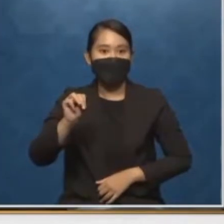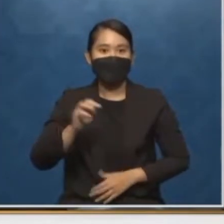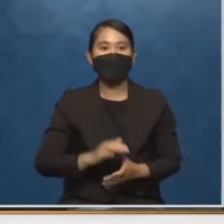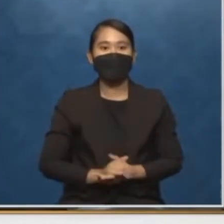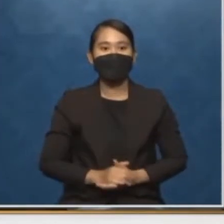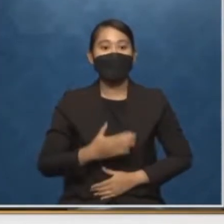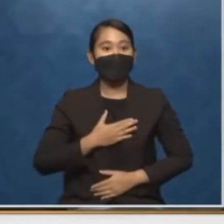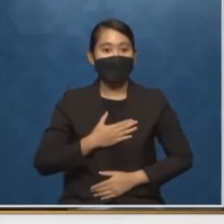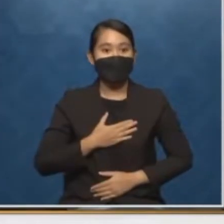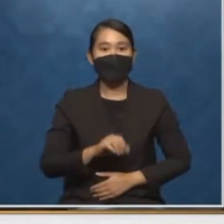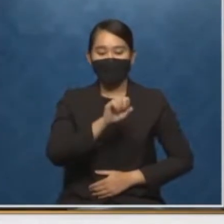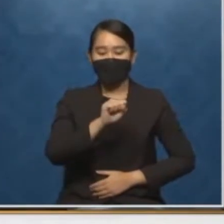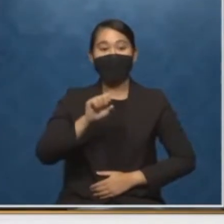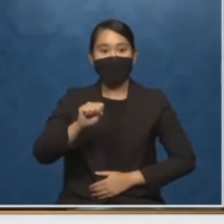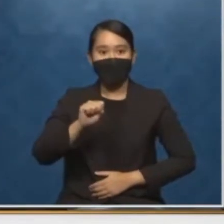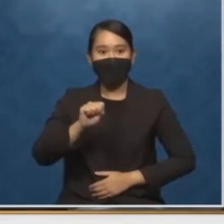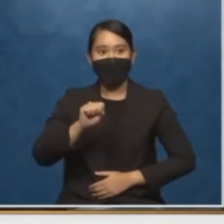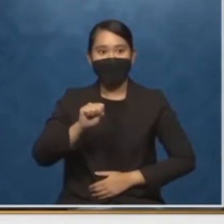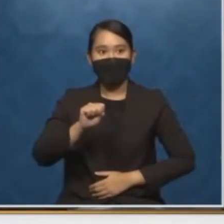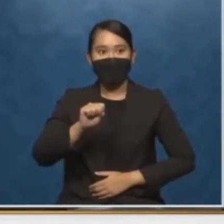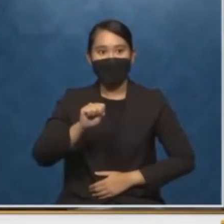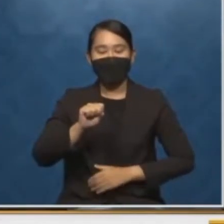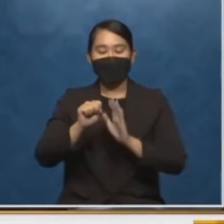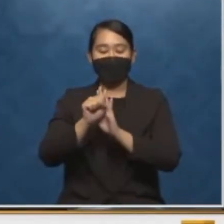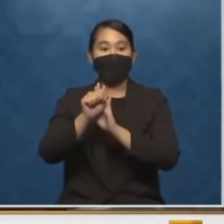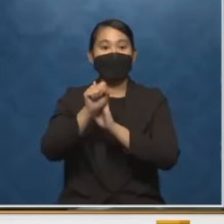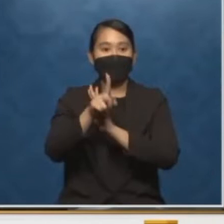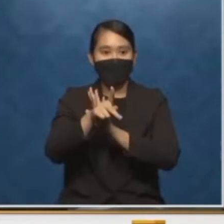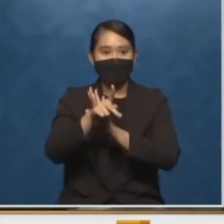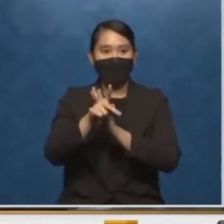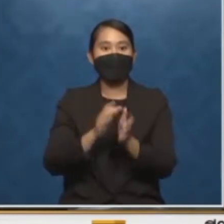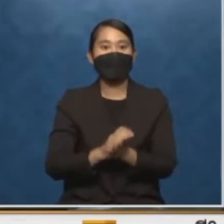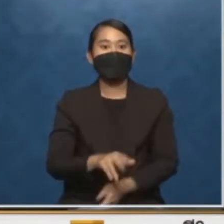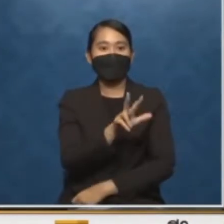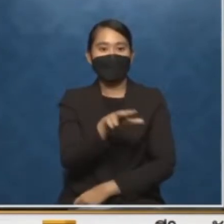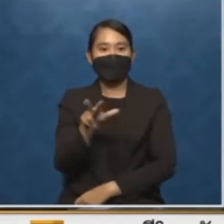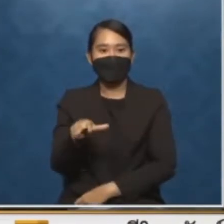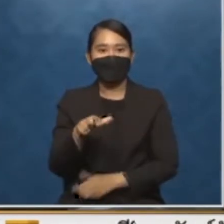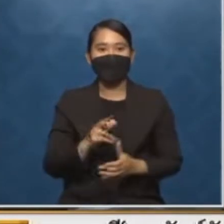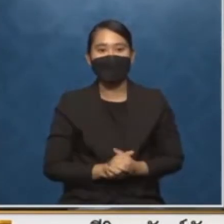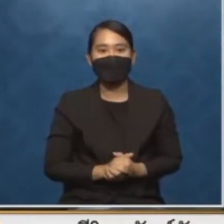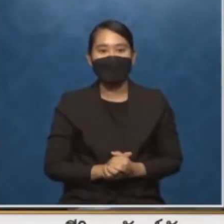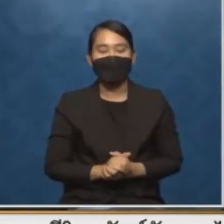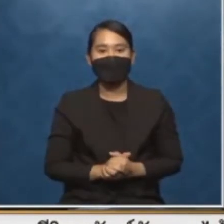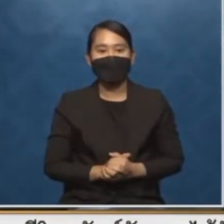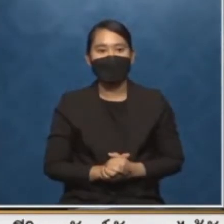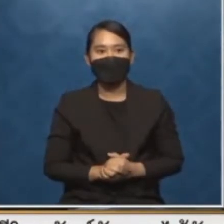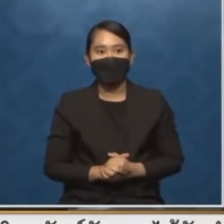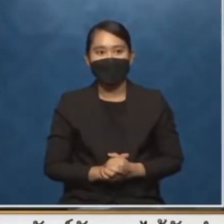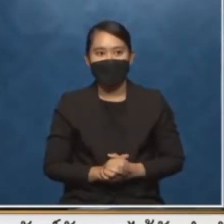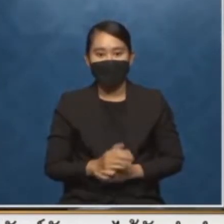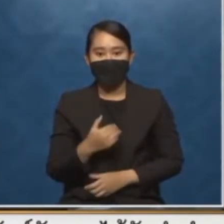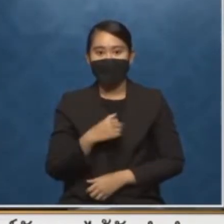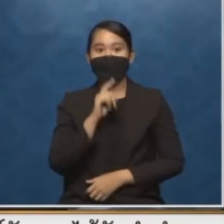าชิกสภาผู้แทนราษฎรจังหวัดสกลนครเขต2พรรคเพื่อไทยขออนุญาตถามประธานสภา